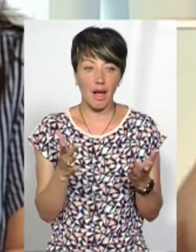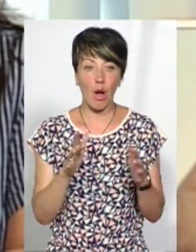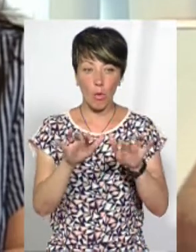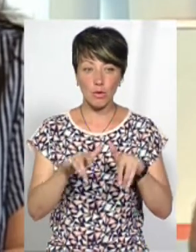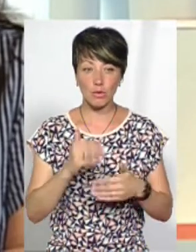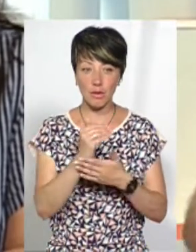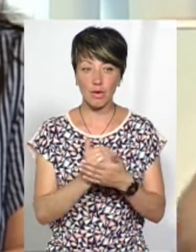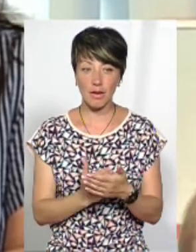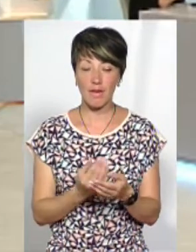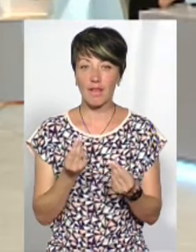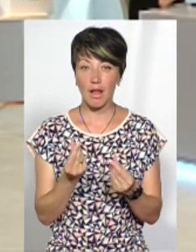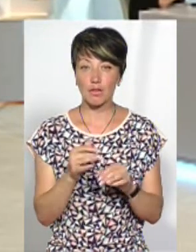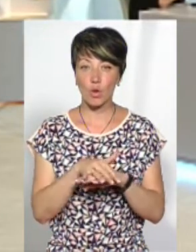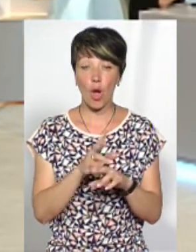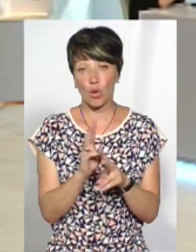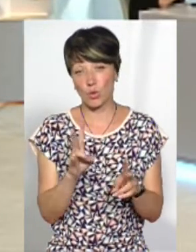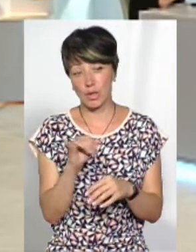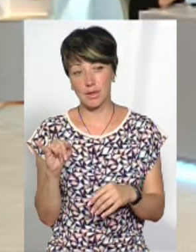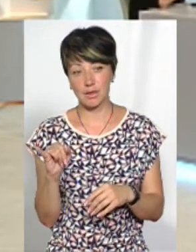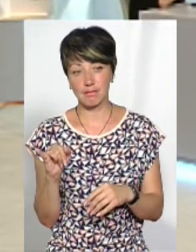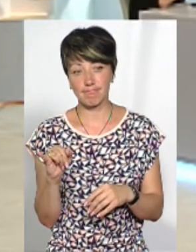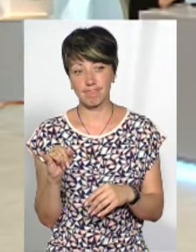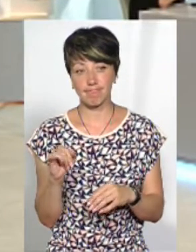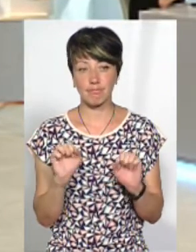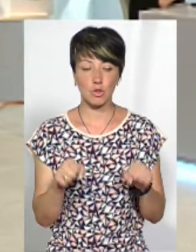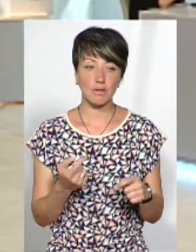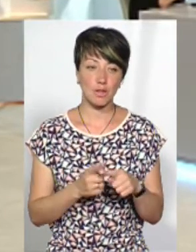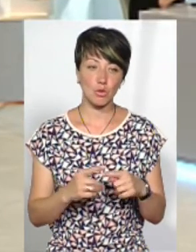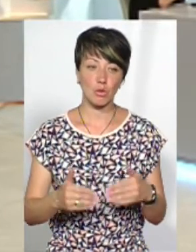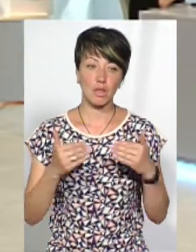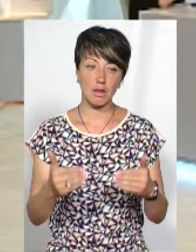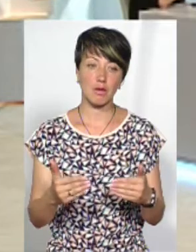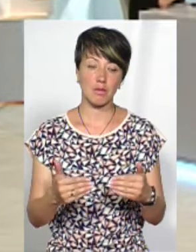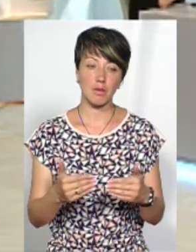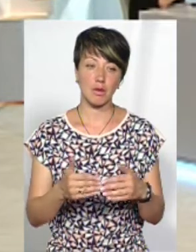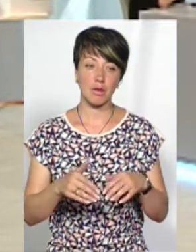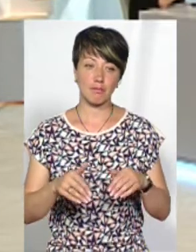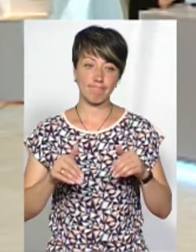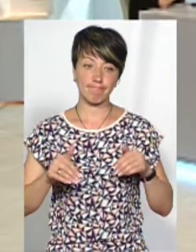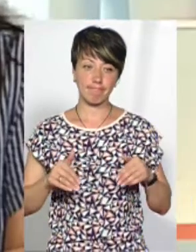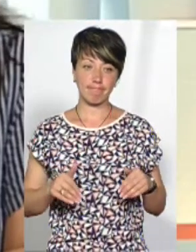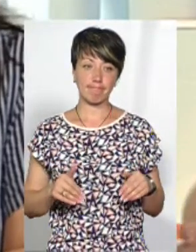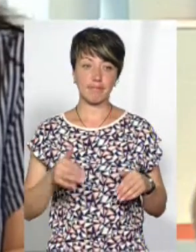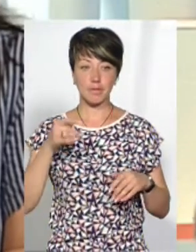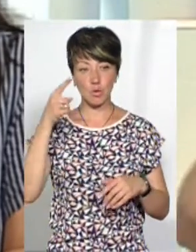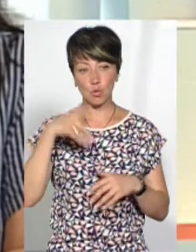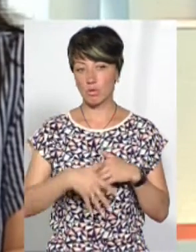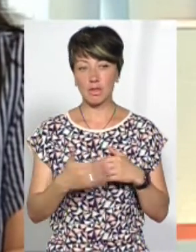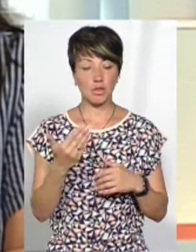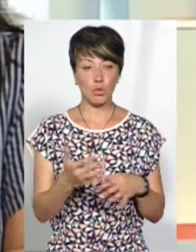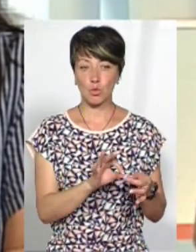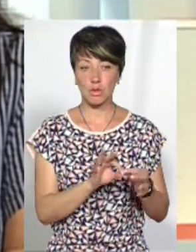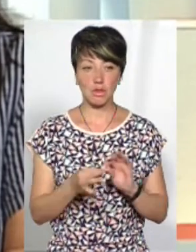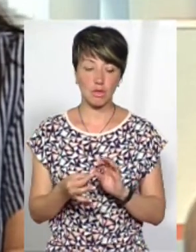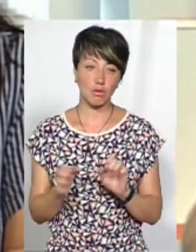робити якісь складні фінансові розрахунки. А хто ні? Хто, можливо, вже на цьому етапі відпаде і зрозуміє, що ну, це не його, це